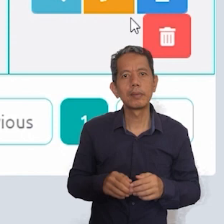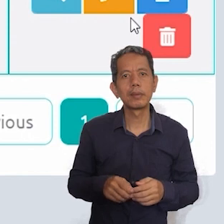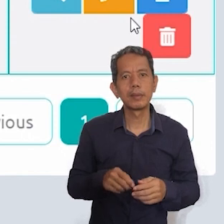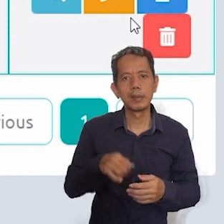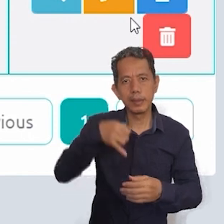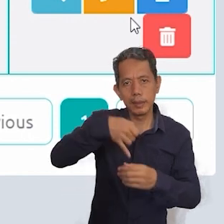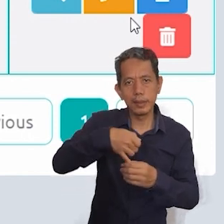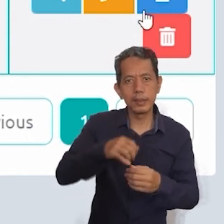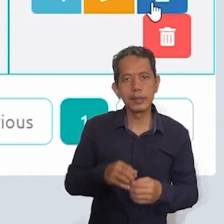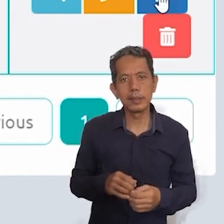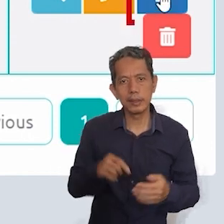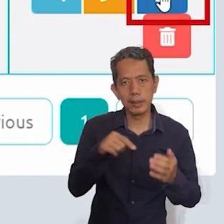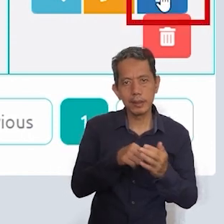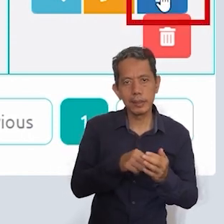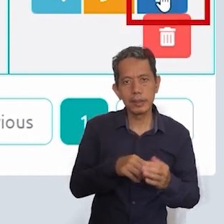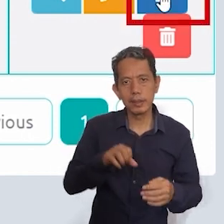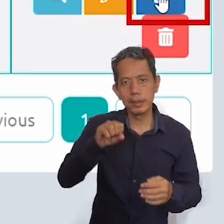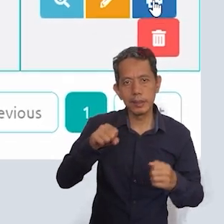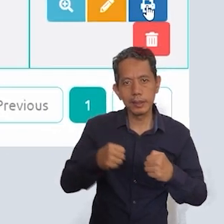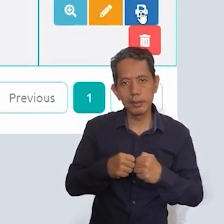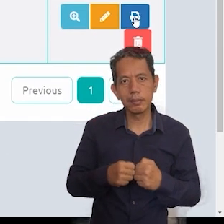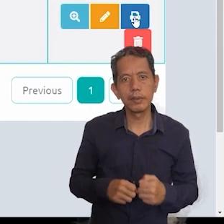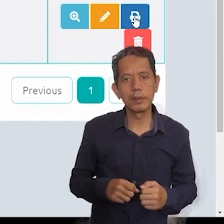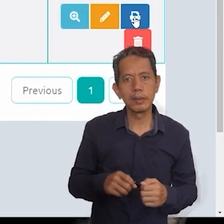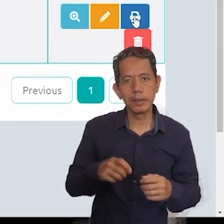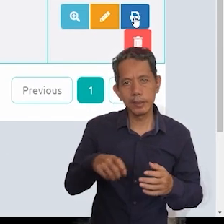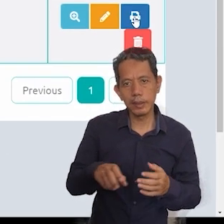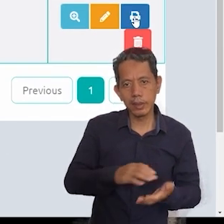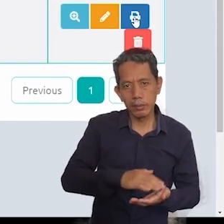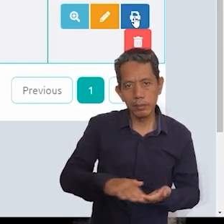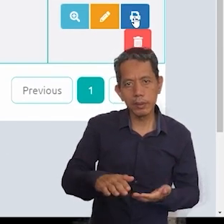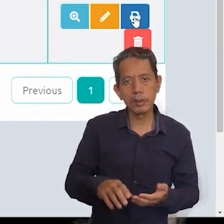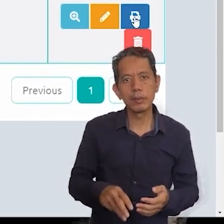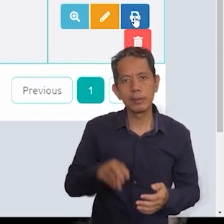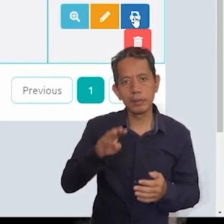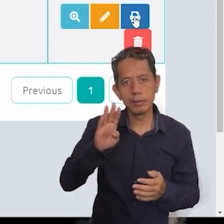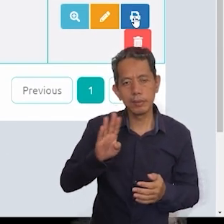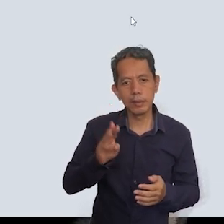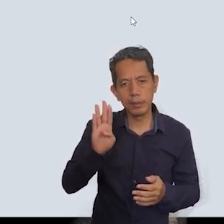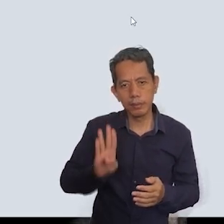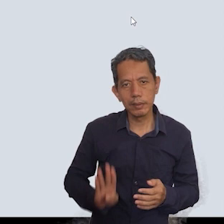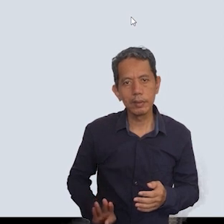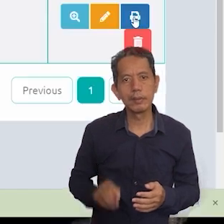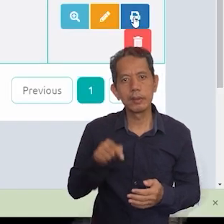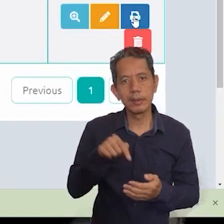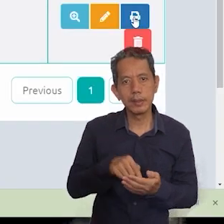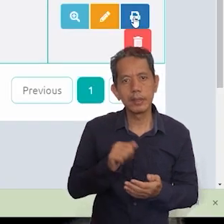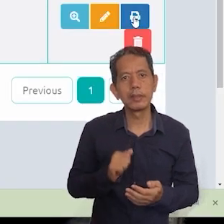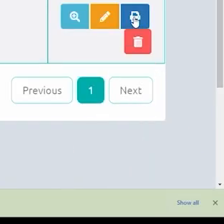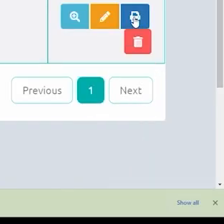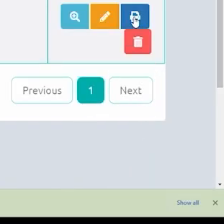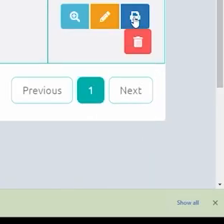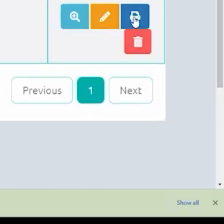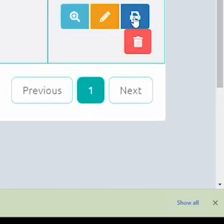dengan mengklik simbol cetak atau print yang berwarna biru ini.